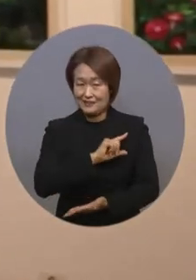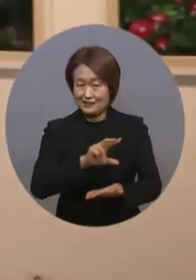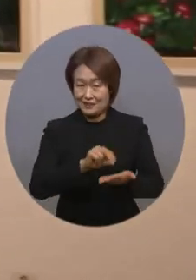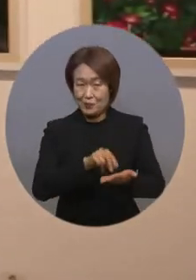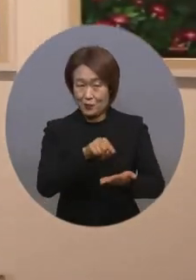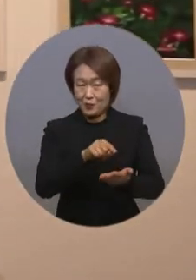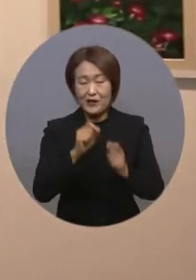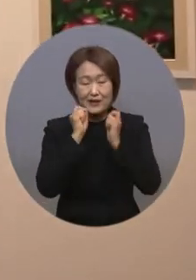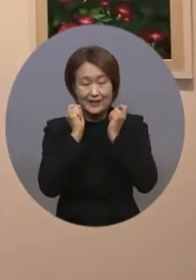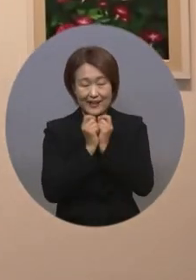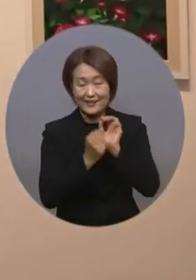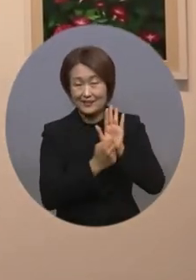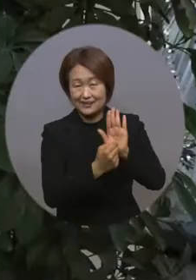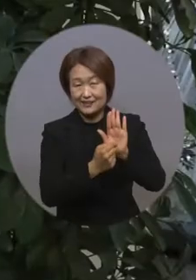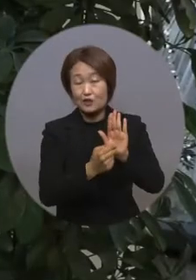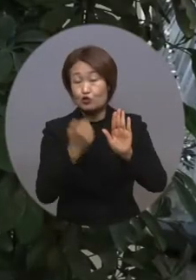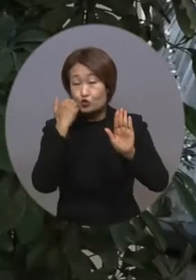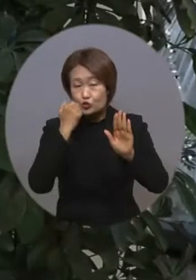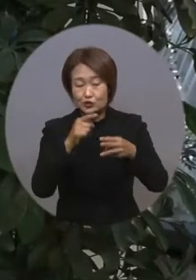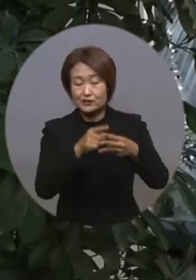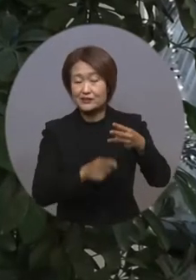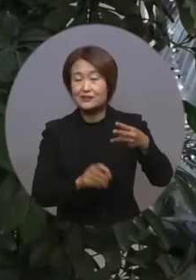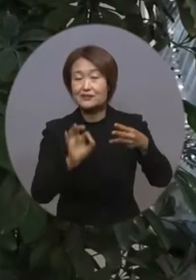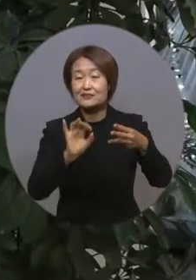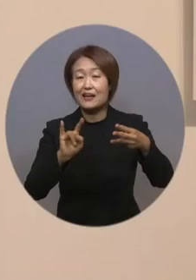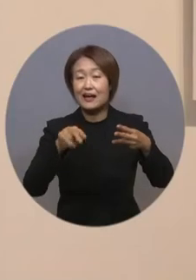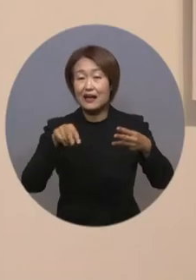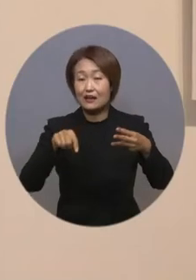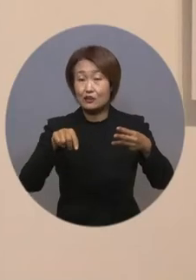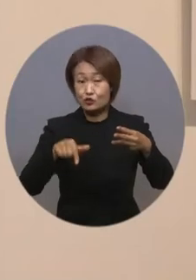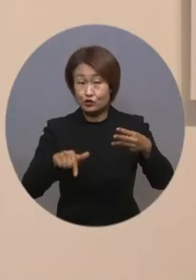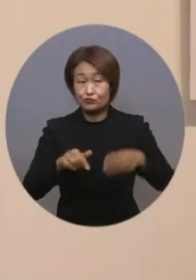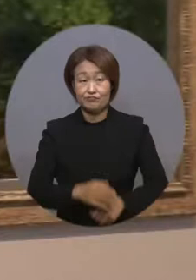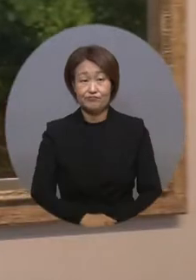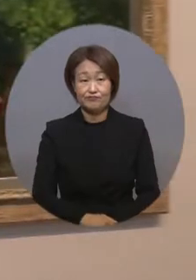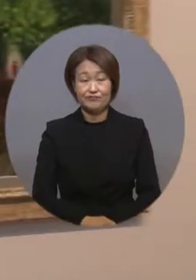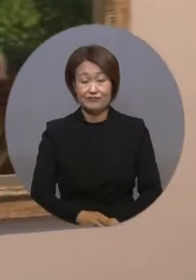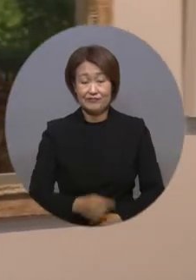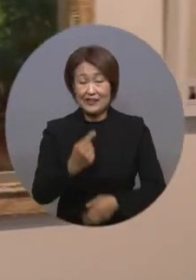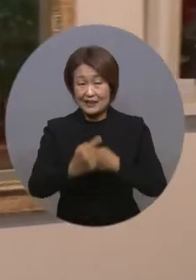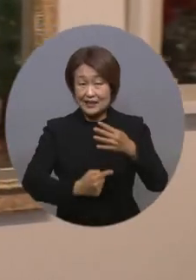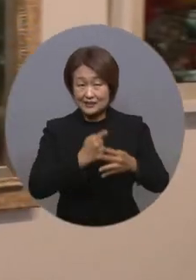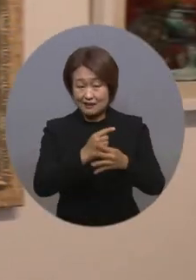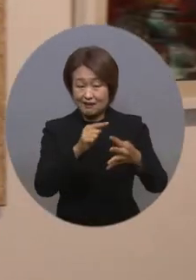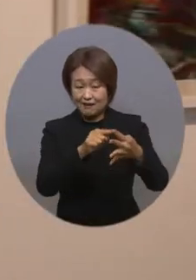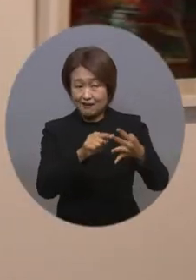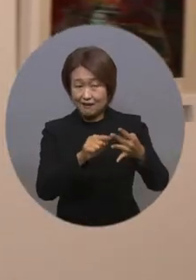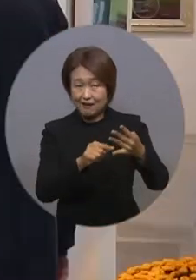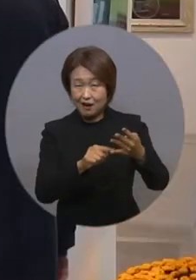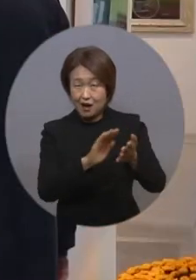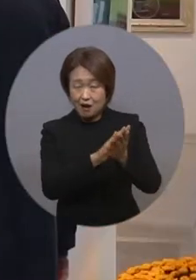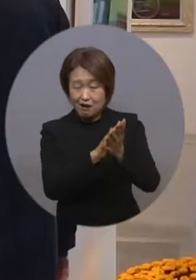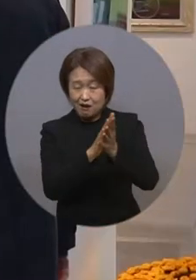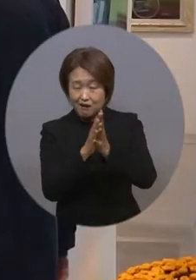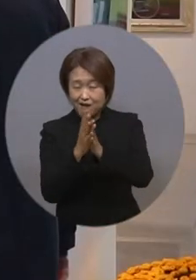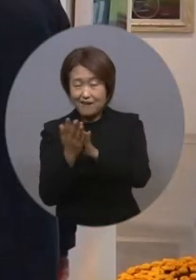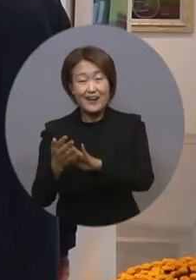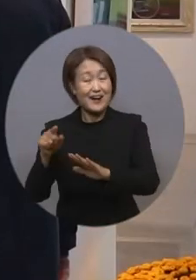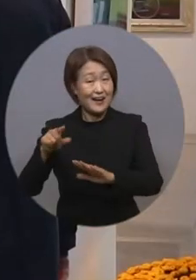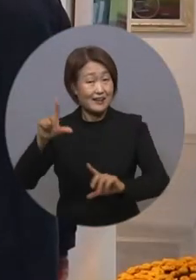개인전 신혜숙 작가의 작품입니다. 사계절의 아름다운 자연의 변화된 모습을 담은